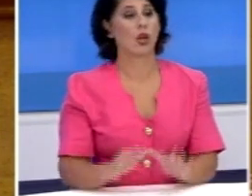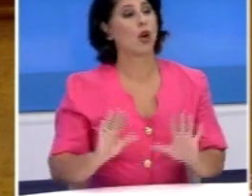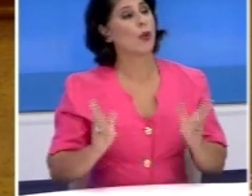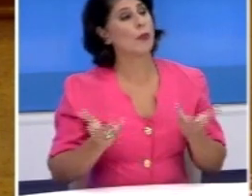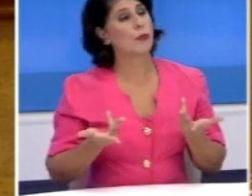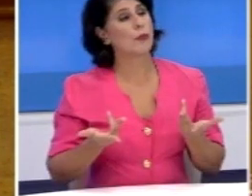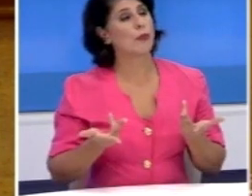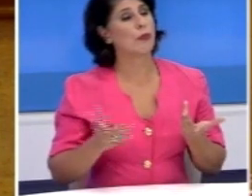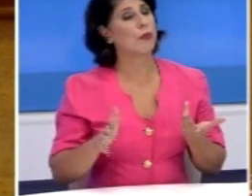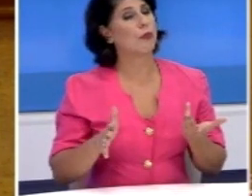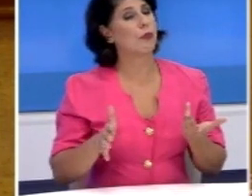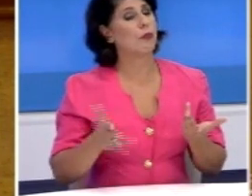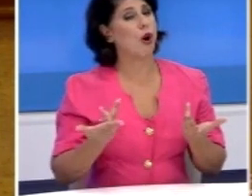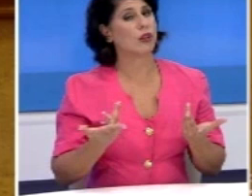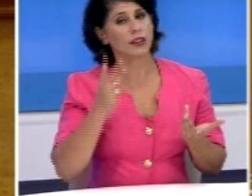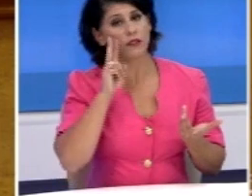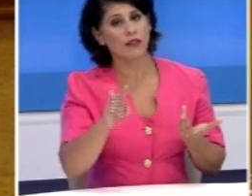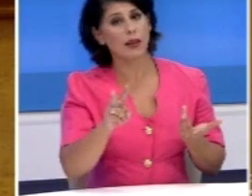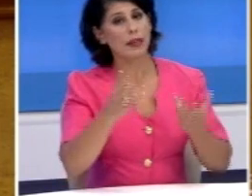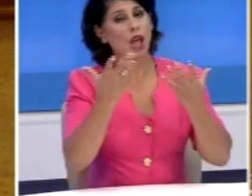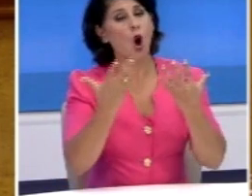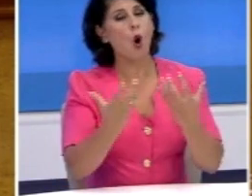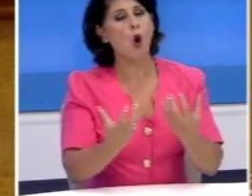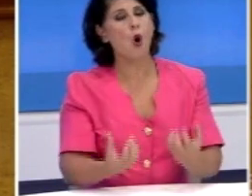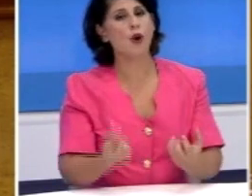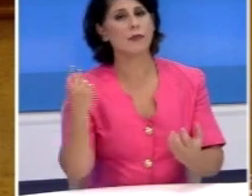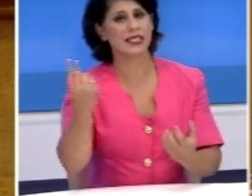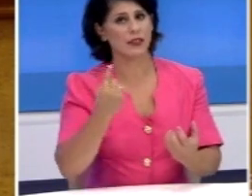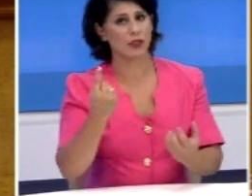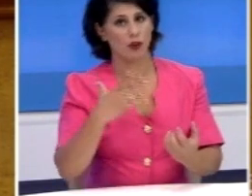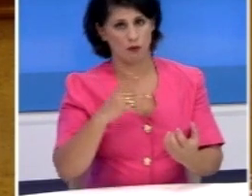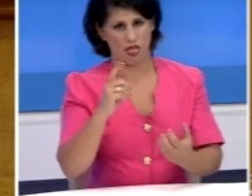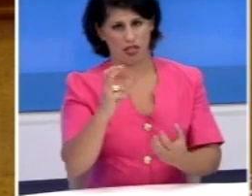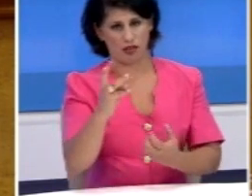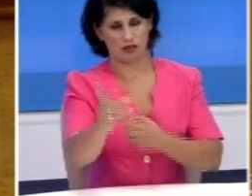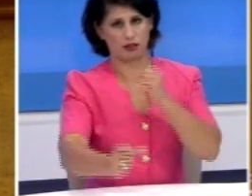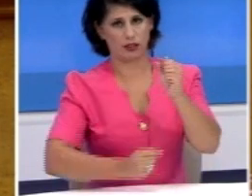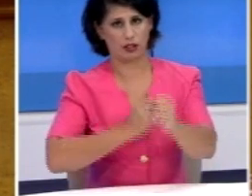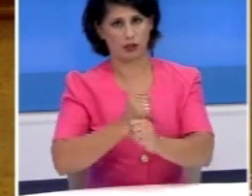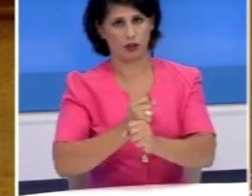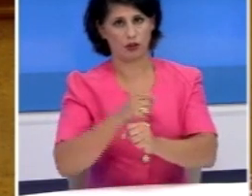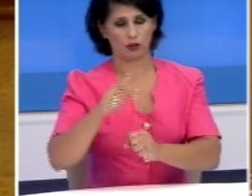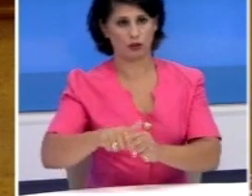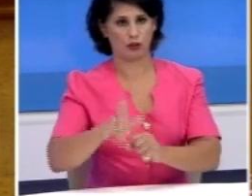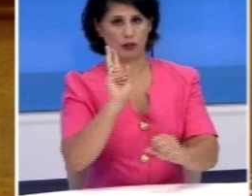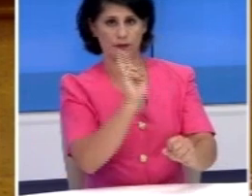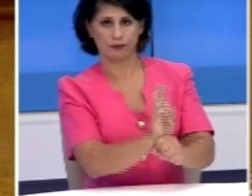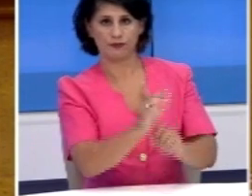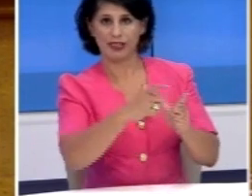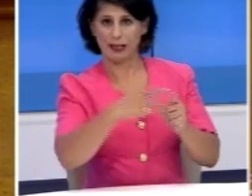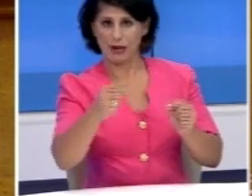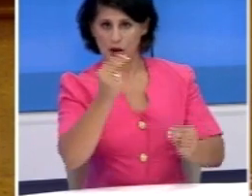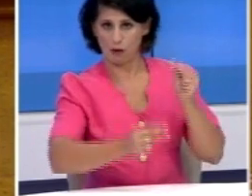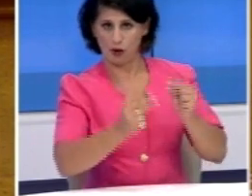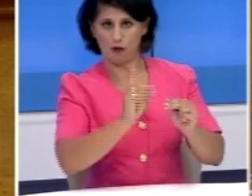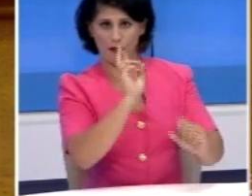ακριβώς βλέπετε να οριμάζουν αυτές οι συνθήκες, αλήθεια? Όπως οριμάζουν δεκαετίες τώρα για το άλυτο ακόμα κυπριακό